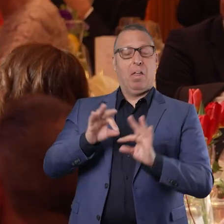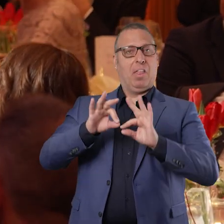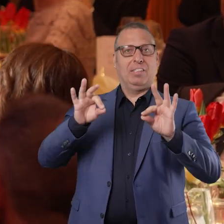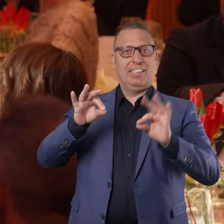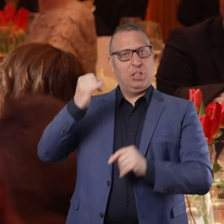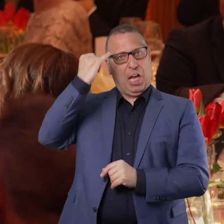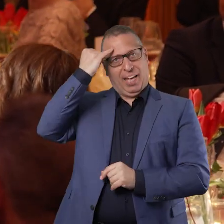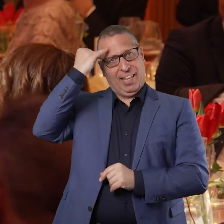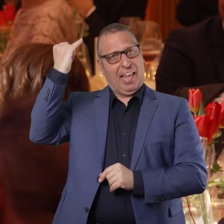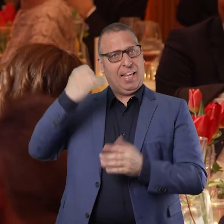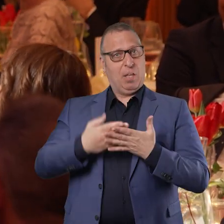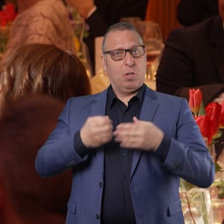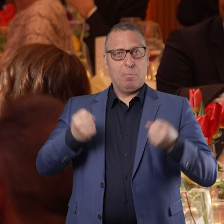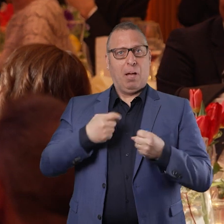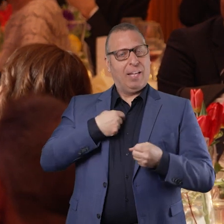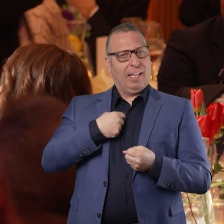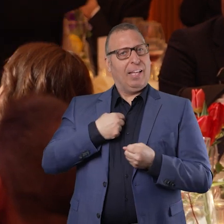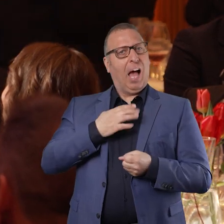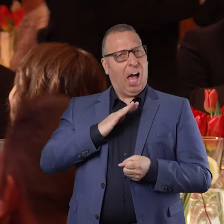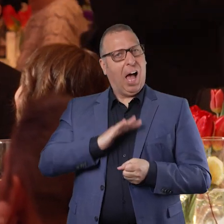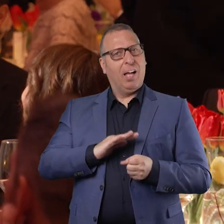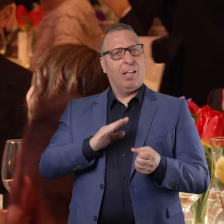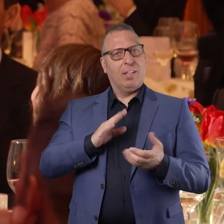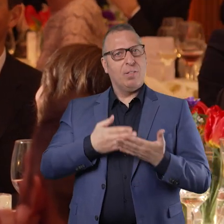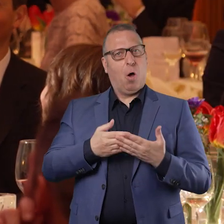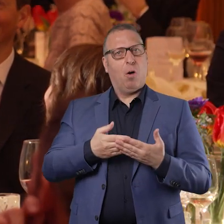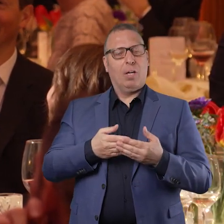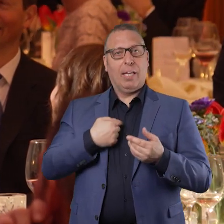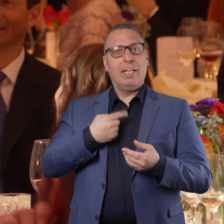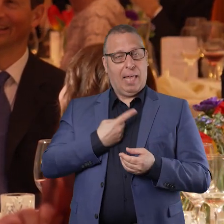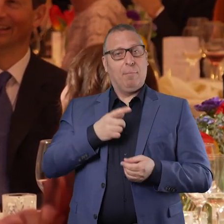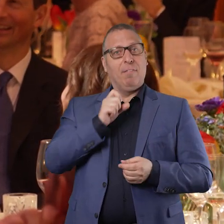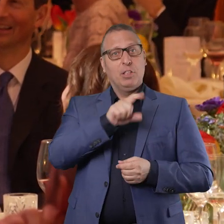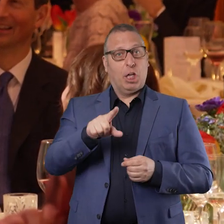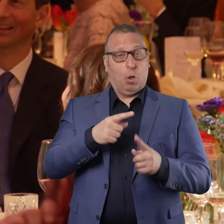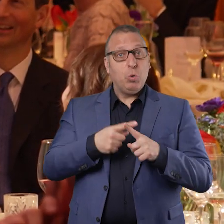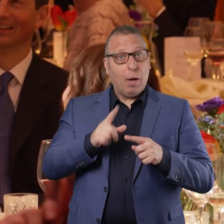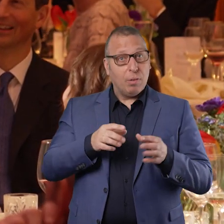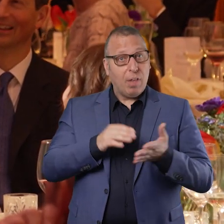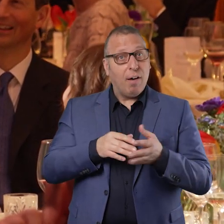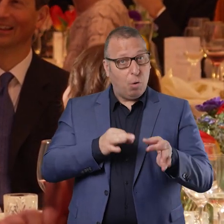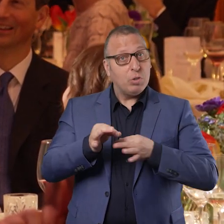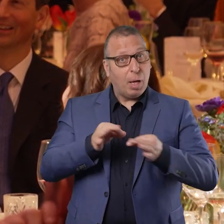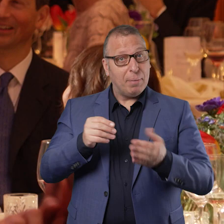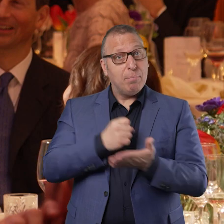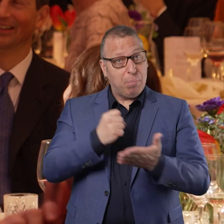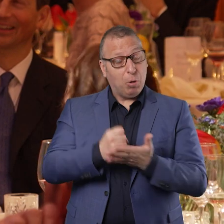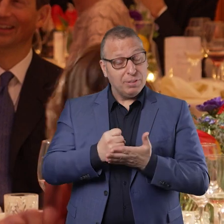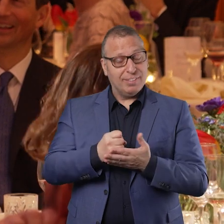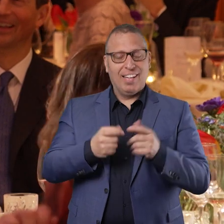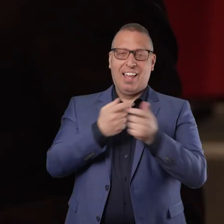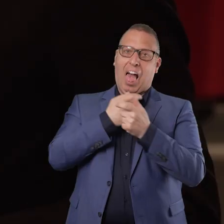fantastische Idee, das zu tun. Ich bin sehr, sehr froh. Ich kann es haben, denn ich werde es verschicken. Und es funktioniert auch bei der Post.